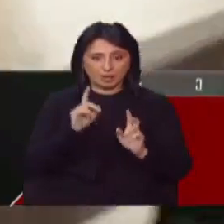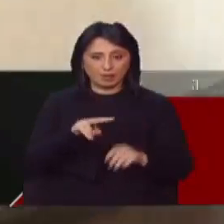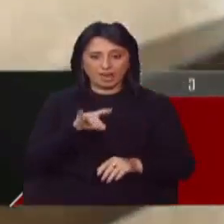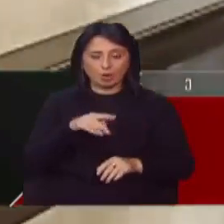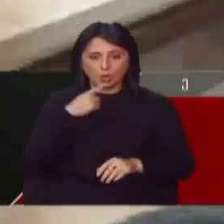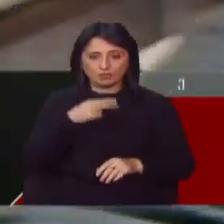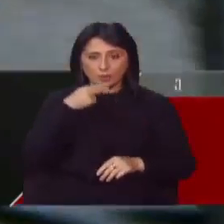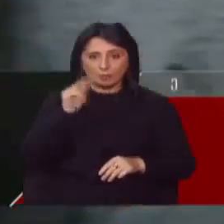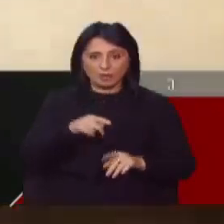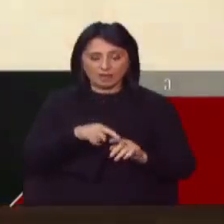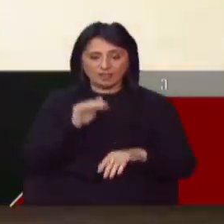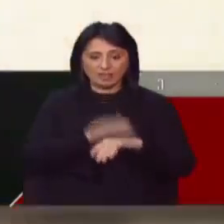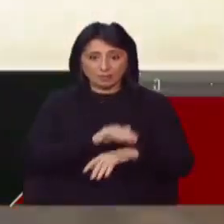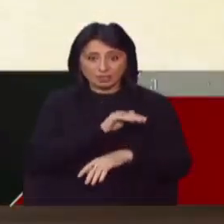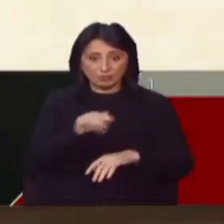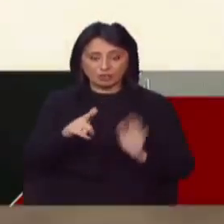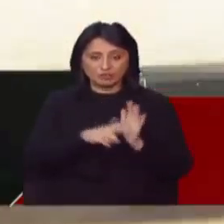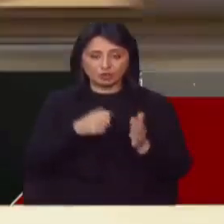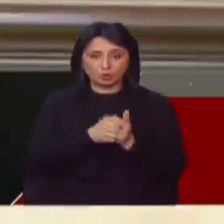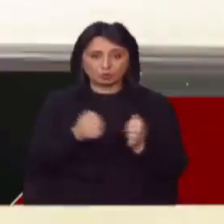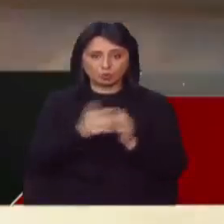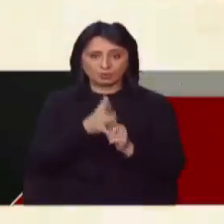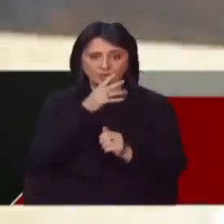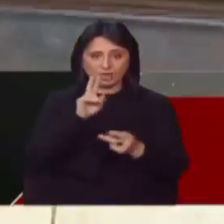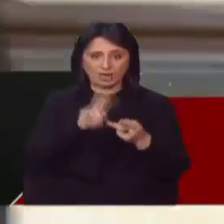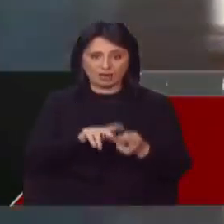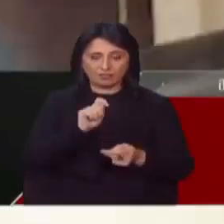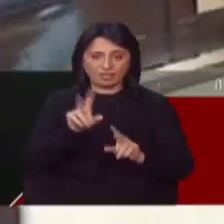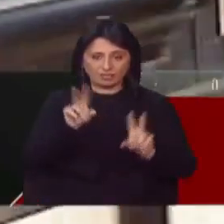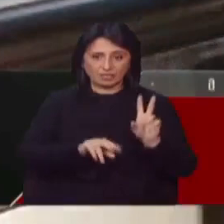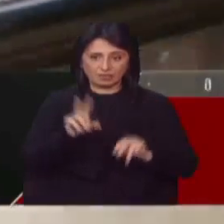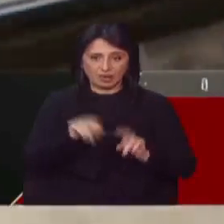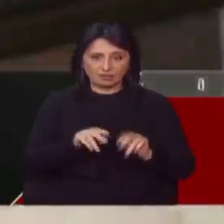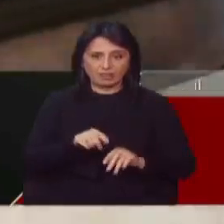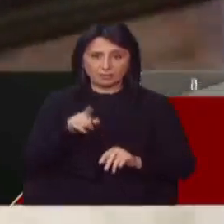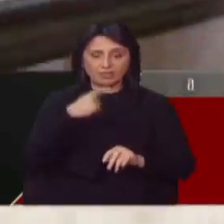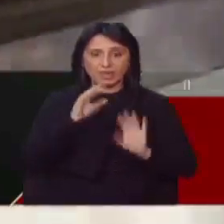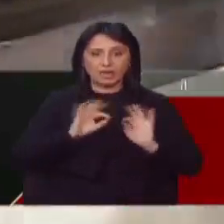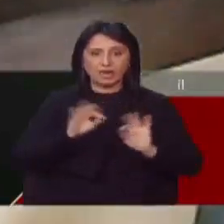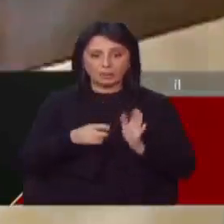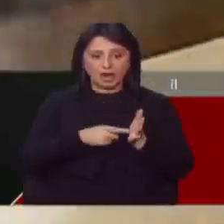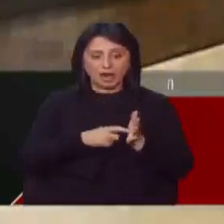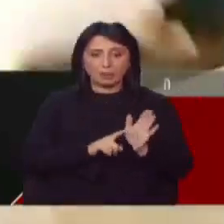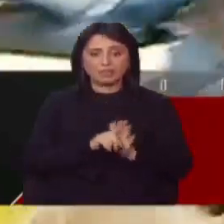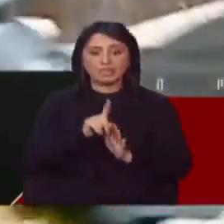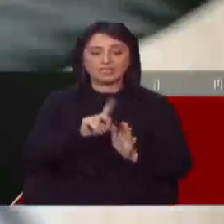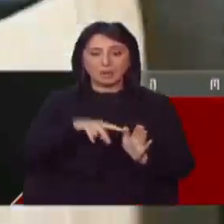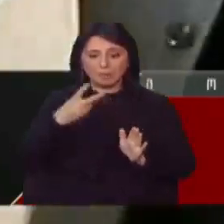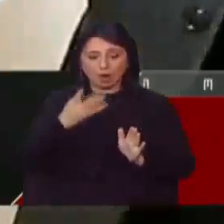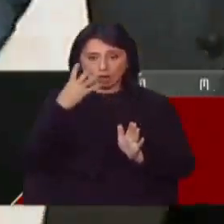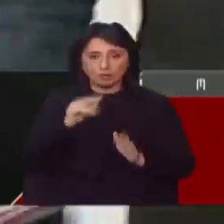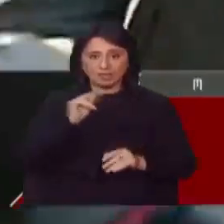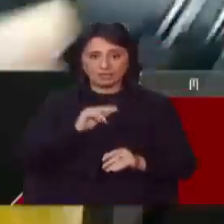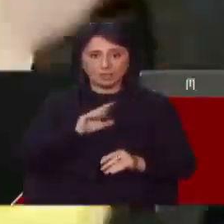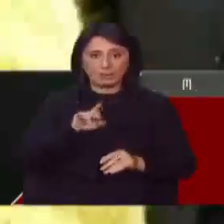Liluashvilis tqmit brali dokumentsebis shemtkhovashi 7-dan 15 tsvlamde tavisqlebis aqvetas ithvalisinebs. Misi ganmartebit gamozebis datsqebidan meore dgresve